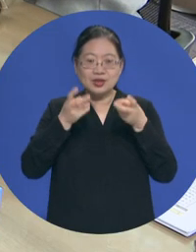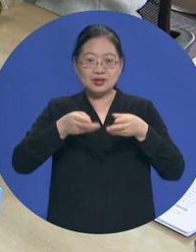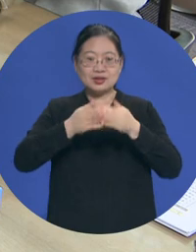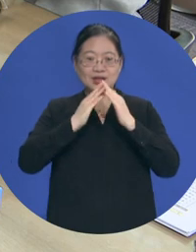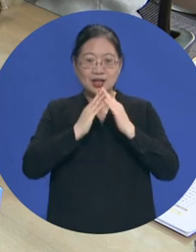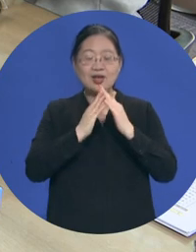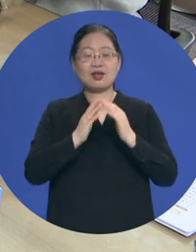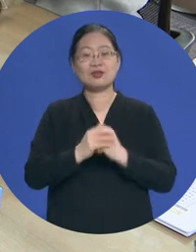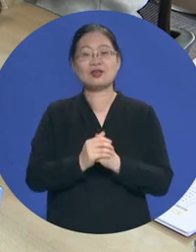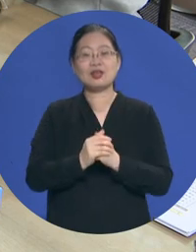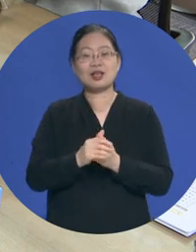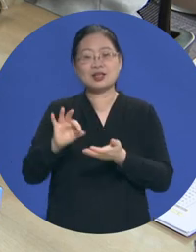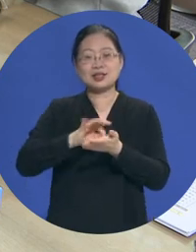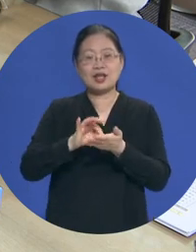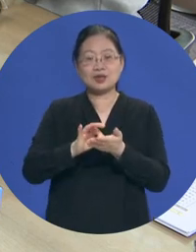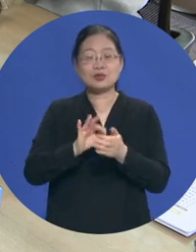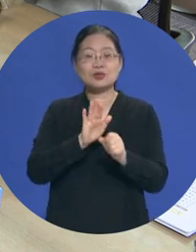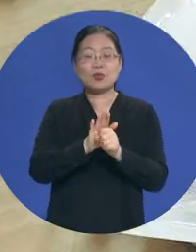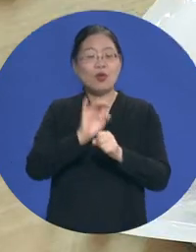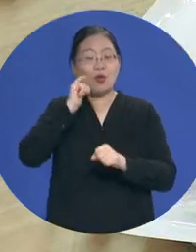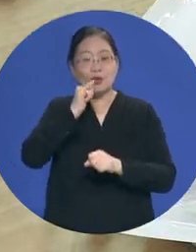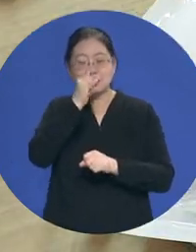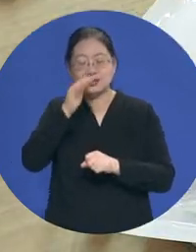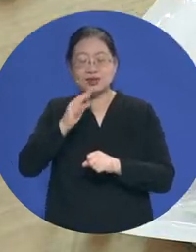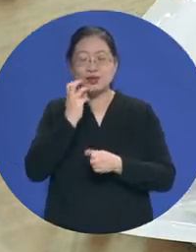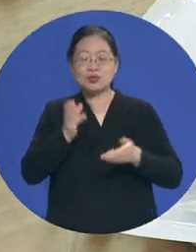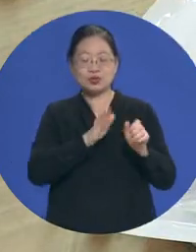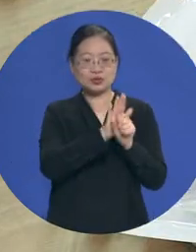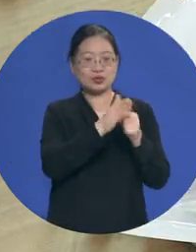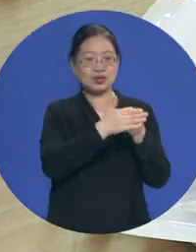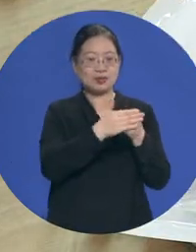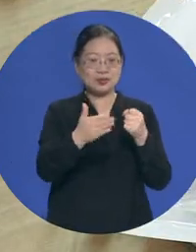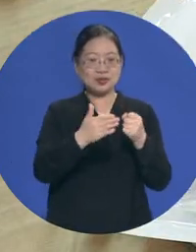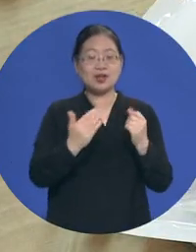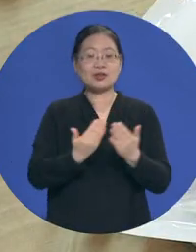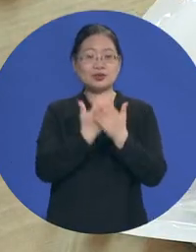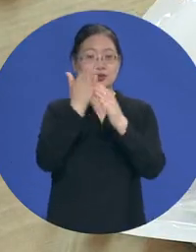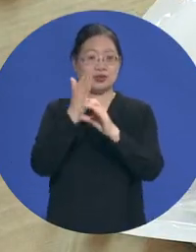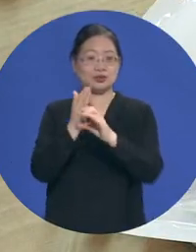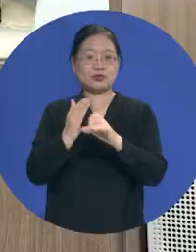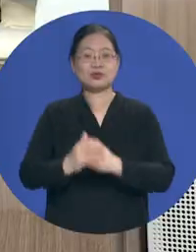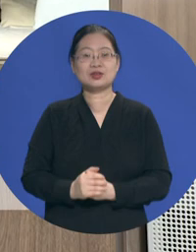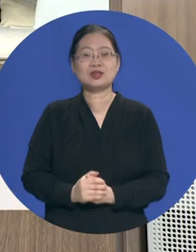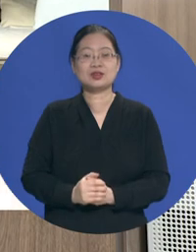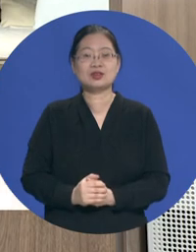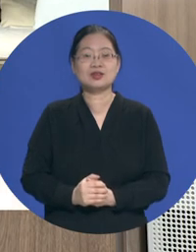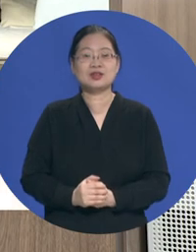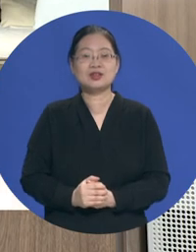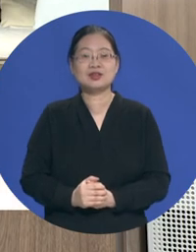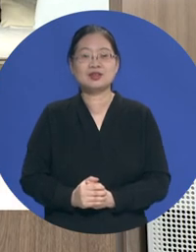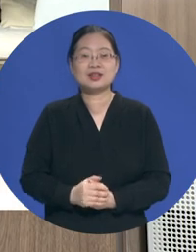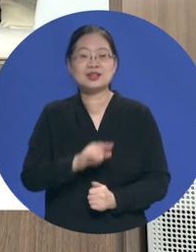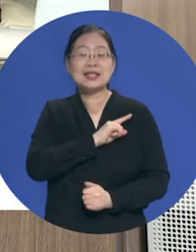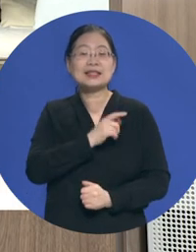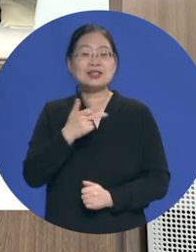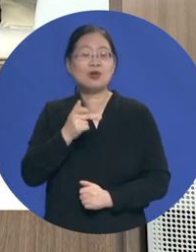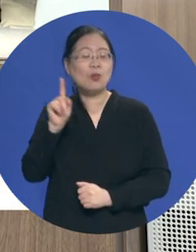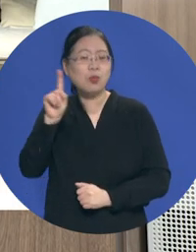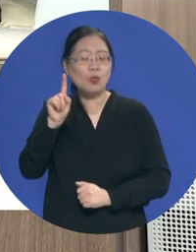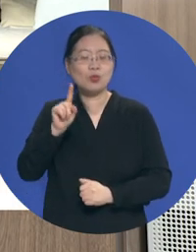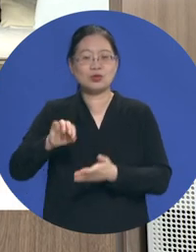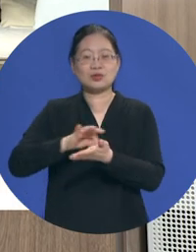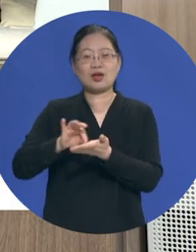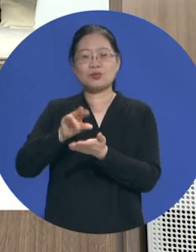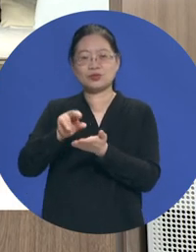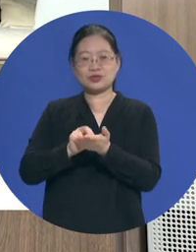자금적인 면에서 어려움이 많았는데 경기도지원 로 튼튼히 성장해 나가고 있습니다 제일 큰 거는 자금적인 문제가 제일